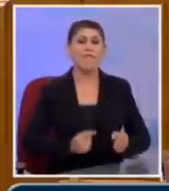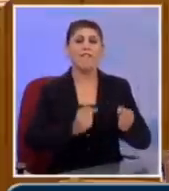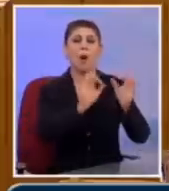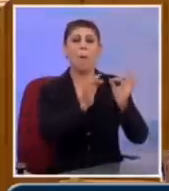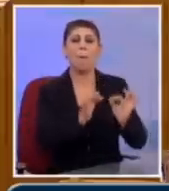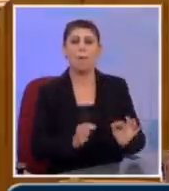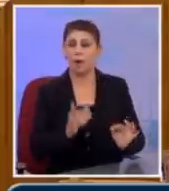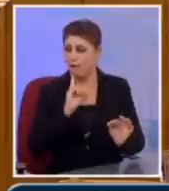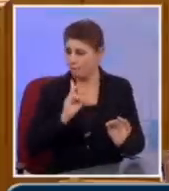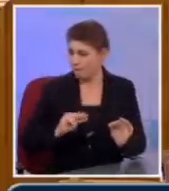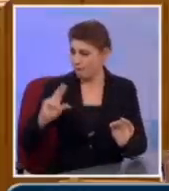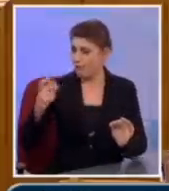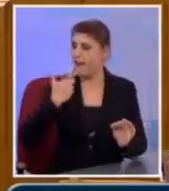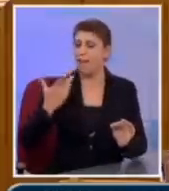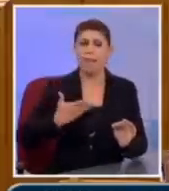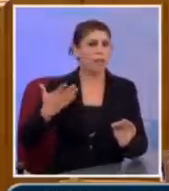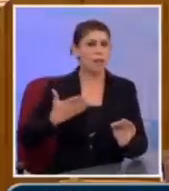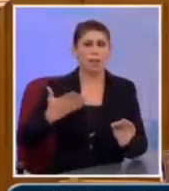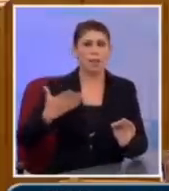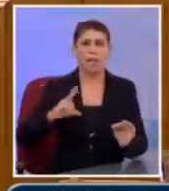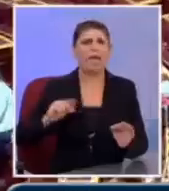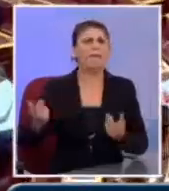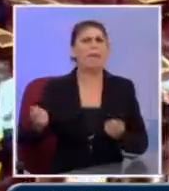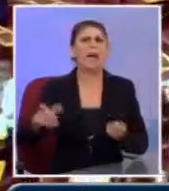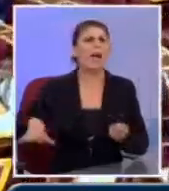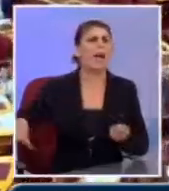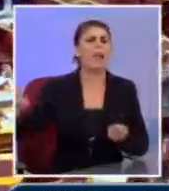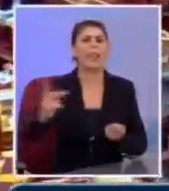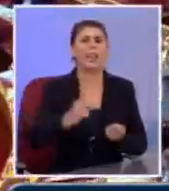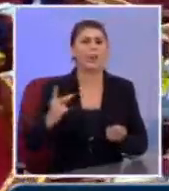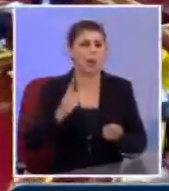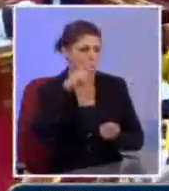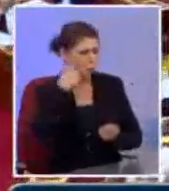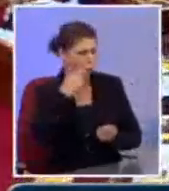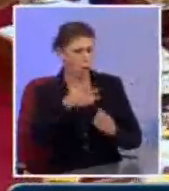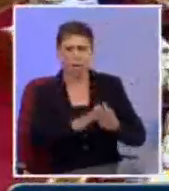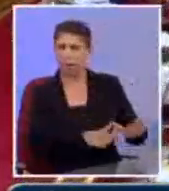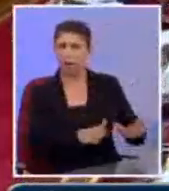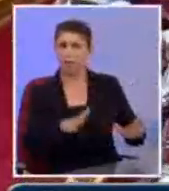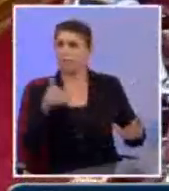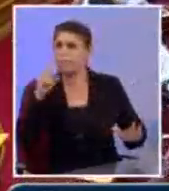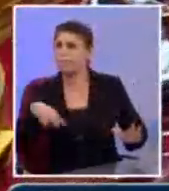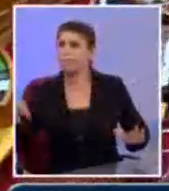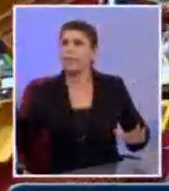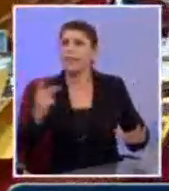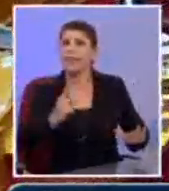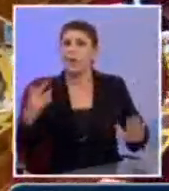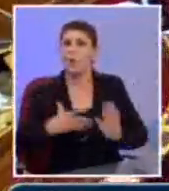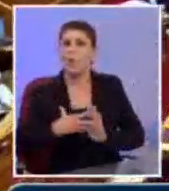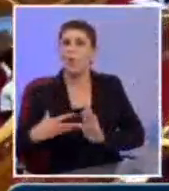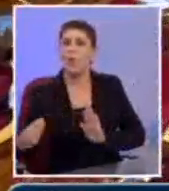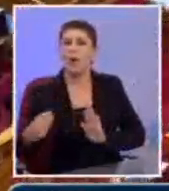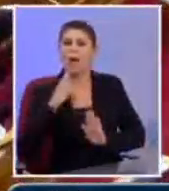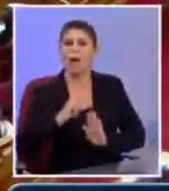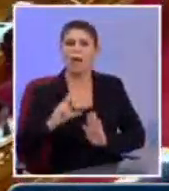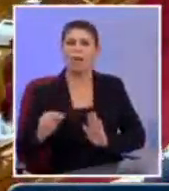οι συνομήλικοί τους και όχι με βάση τα πρότυπα που έχουν οι γονείς τους. Κατά συνέπεια, αυτά τα παιδιά δεν μπορεί